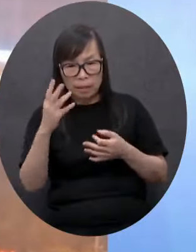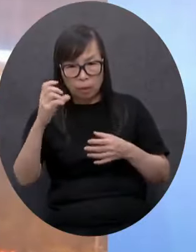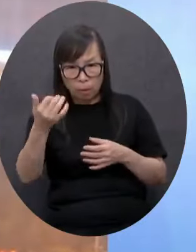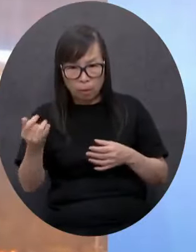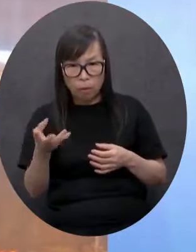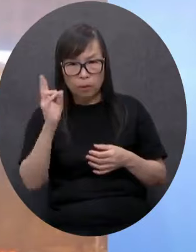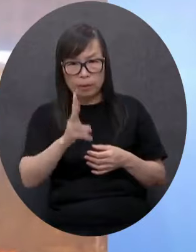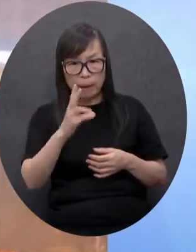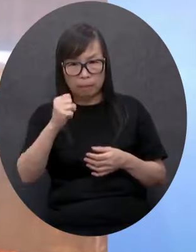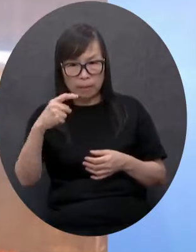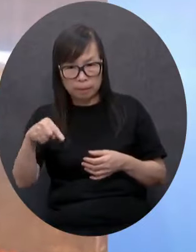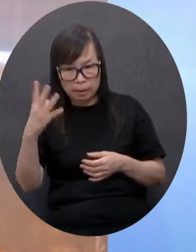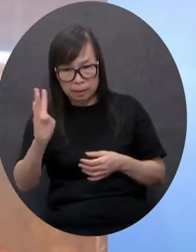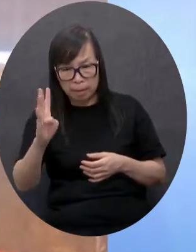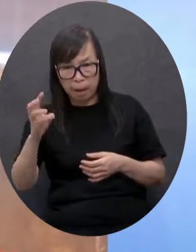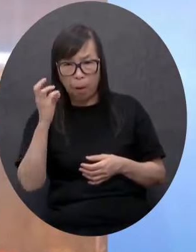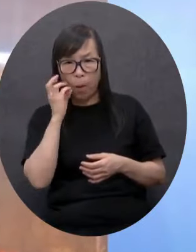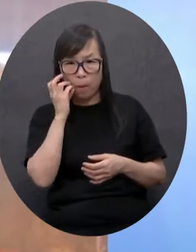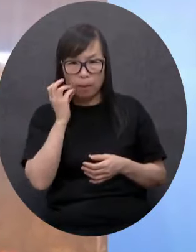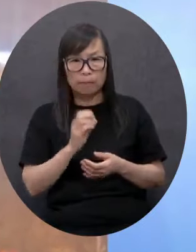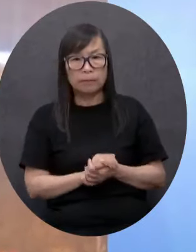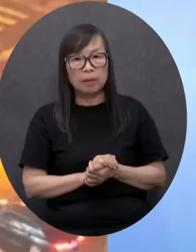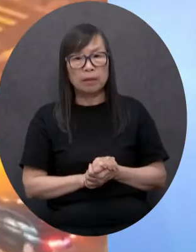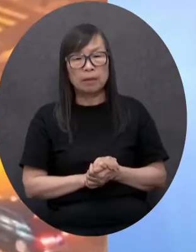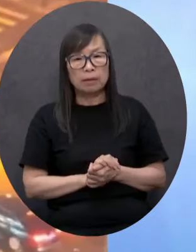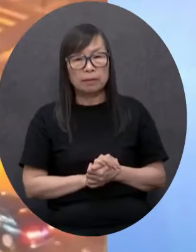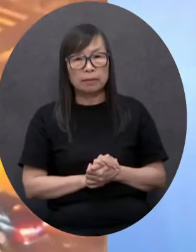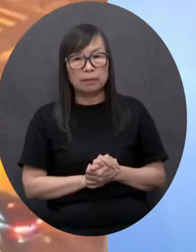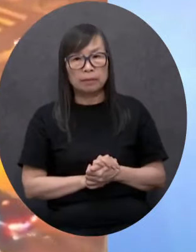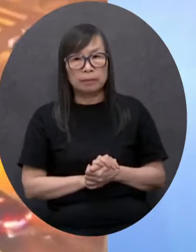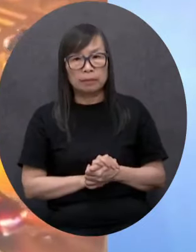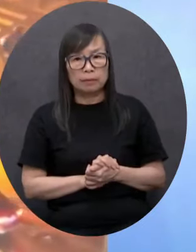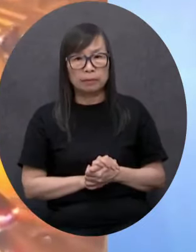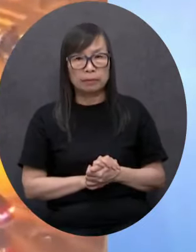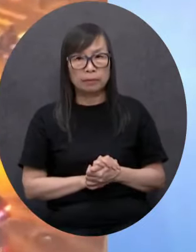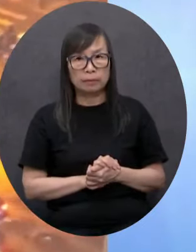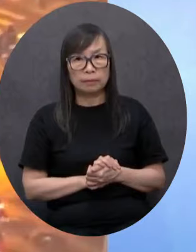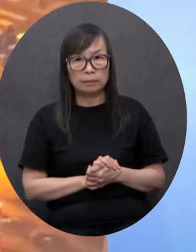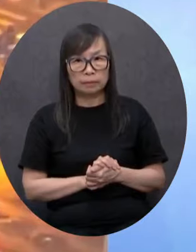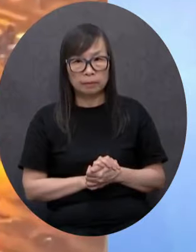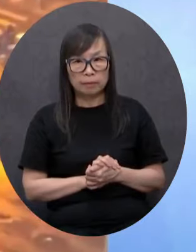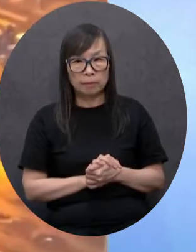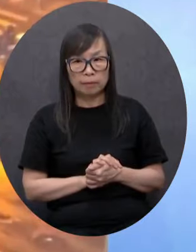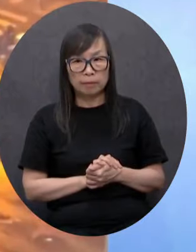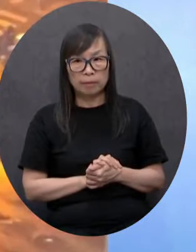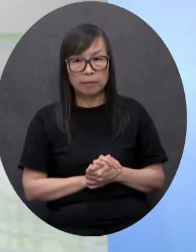以达到250至400毫米。香港电台记者邱家威报道。